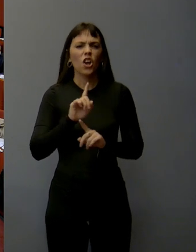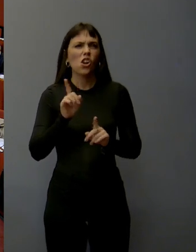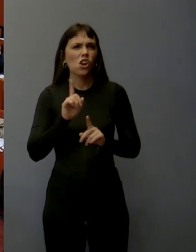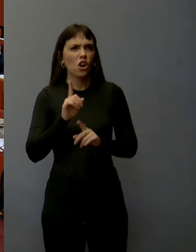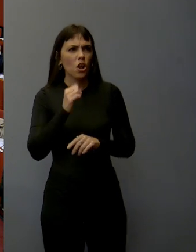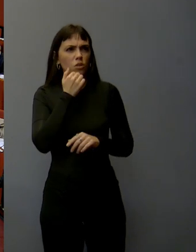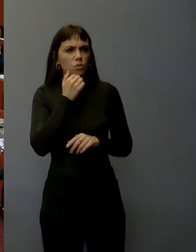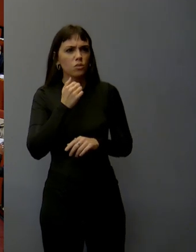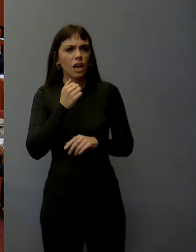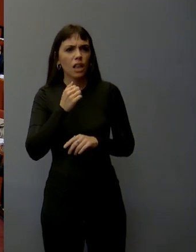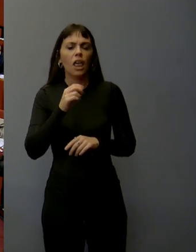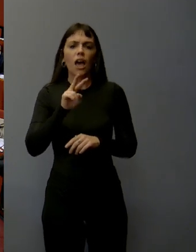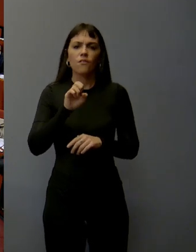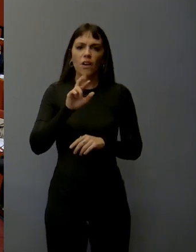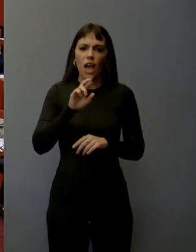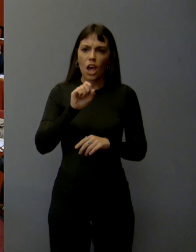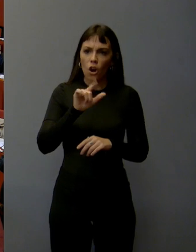Veroli e Falcone